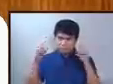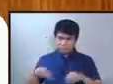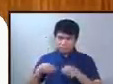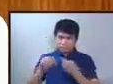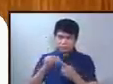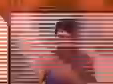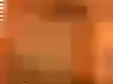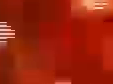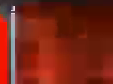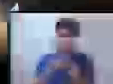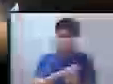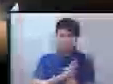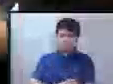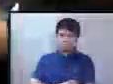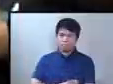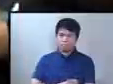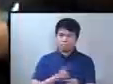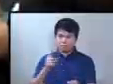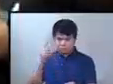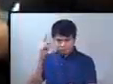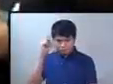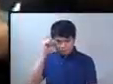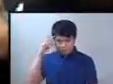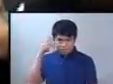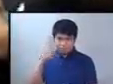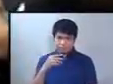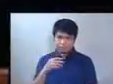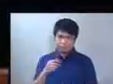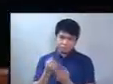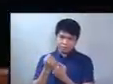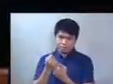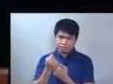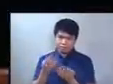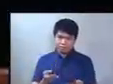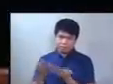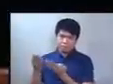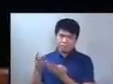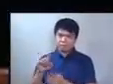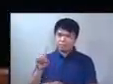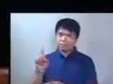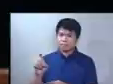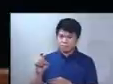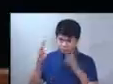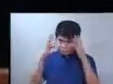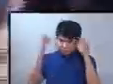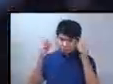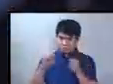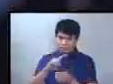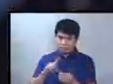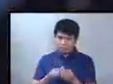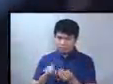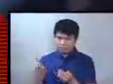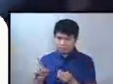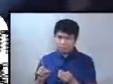powers. Para naman kay Panelo, bagamat pabor siya sa panukala, tatanungin muna niya ang Pangulo tungkol dito. Pero si House